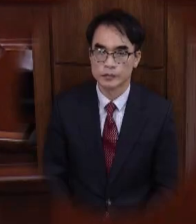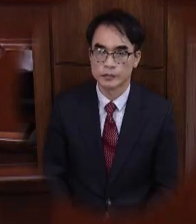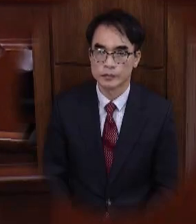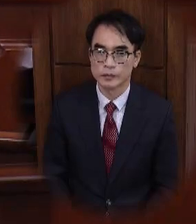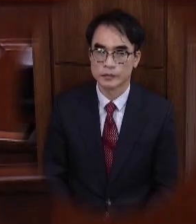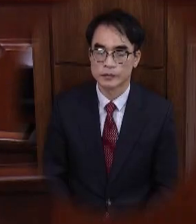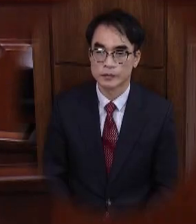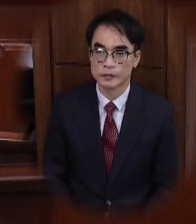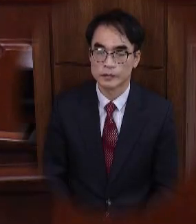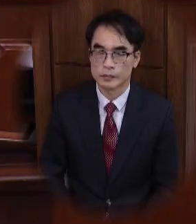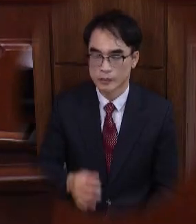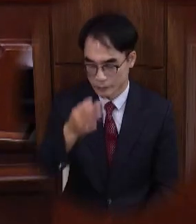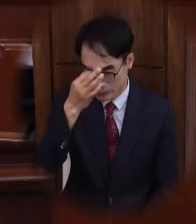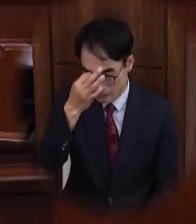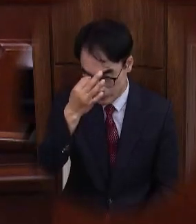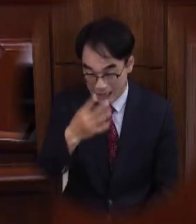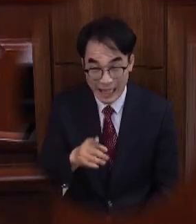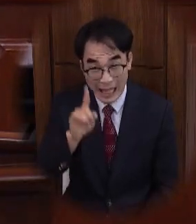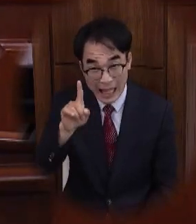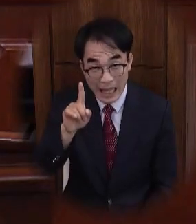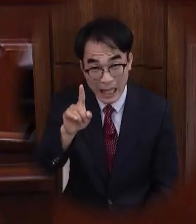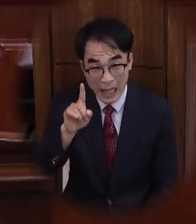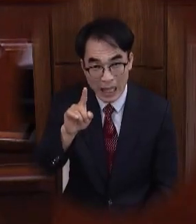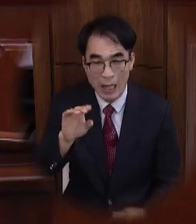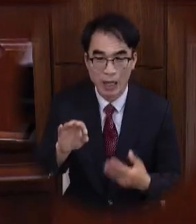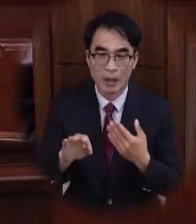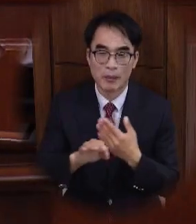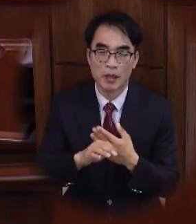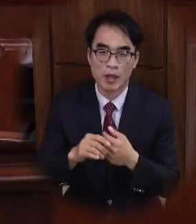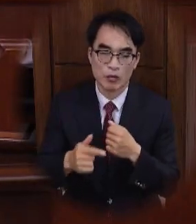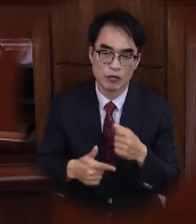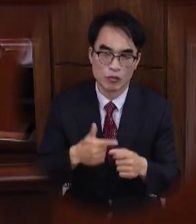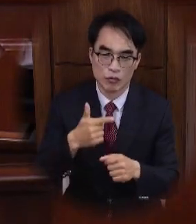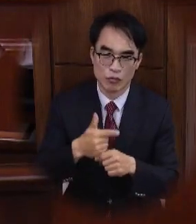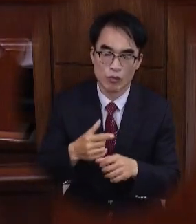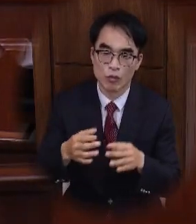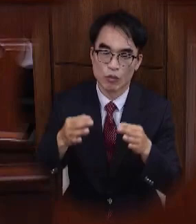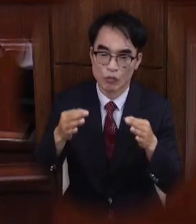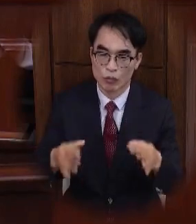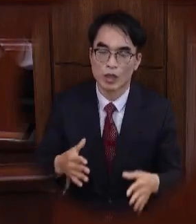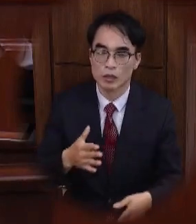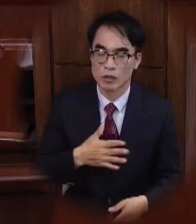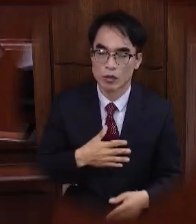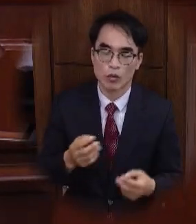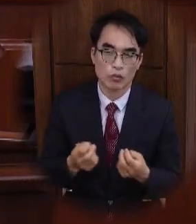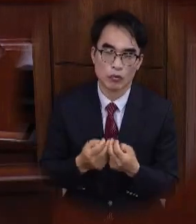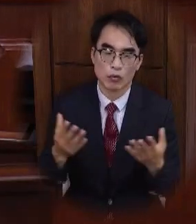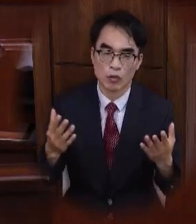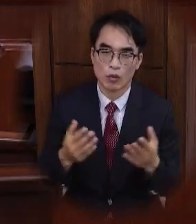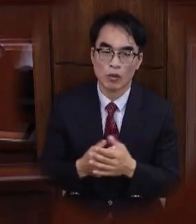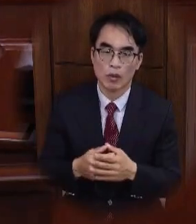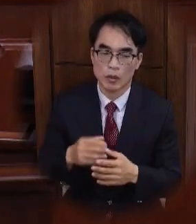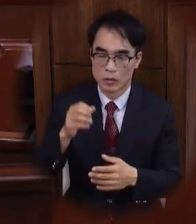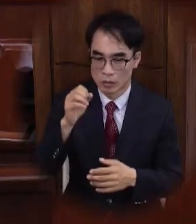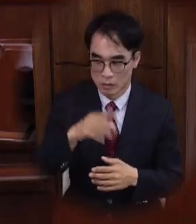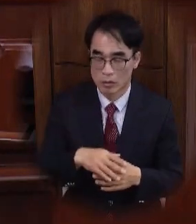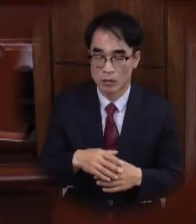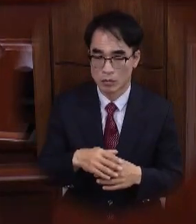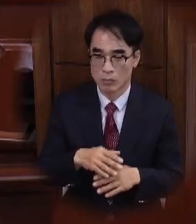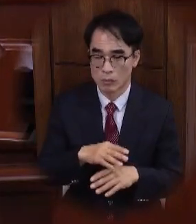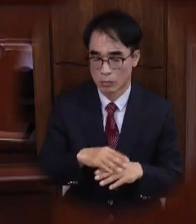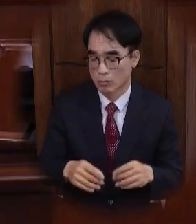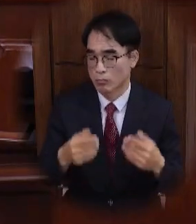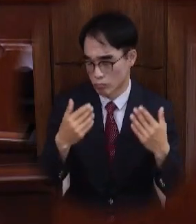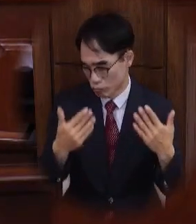사가 한마디면 6을 함께 의정생활을 한 정에 어쩔 수 없이 못 이겨 넘어갈 수도 있는